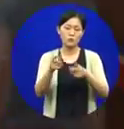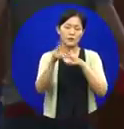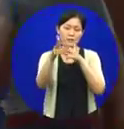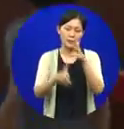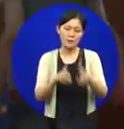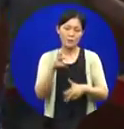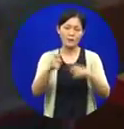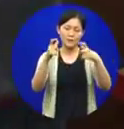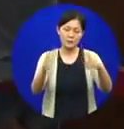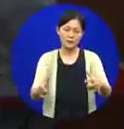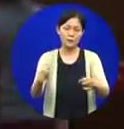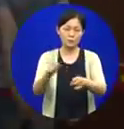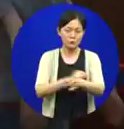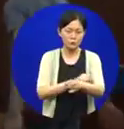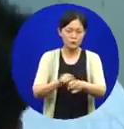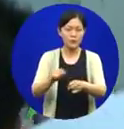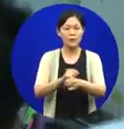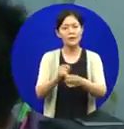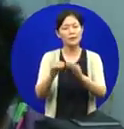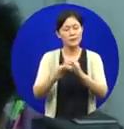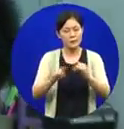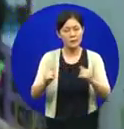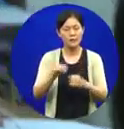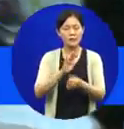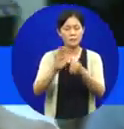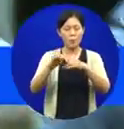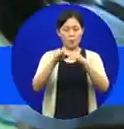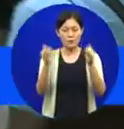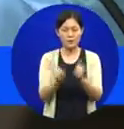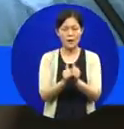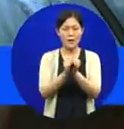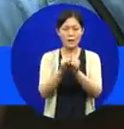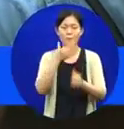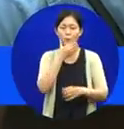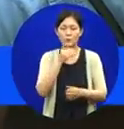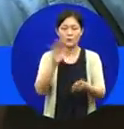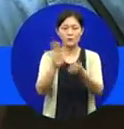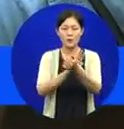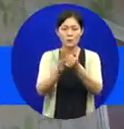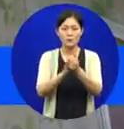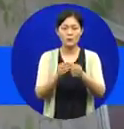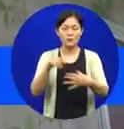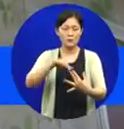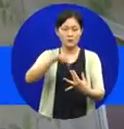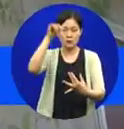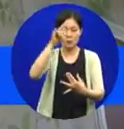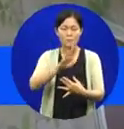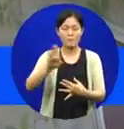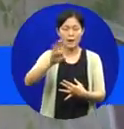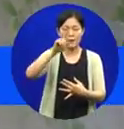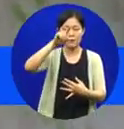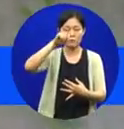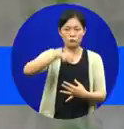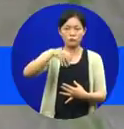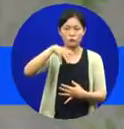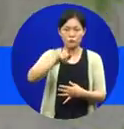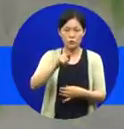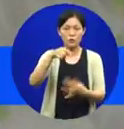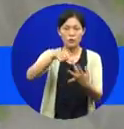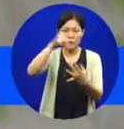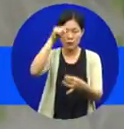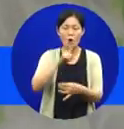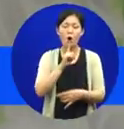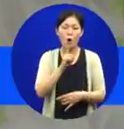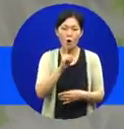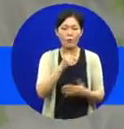투자 사업, 지역 특성과 주민 욕구에 부합하는 사회복지 서비스를 선정해 대상 주민들에게 바우처 형식으로 지원하는